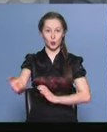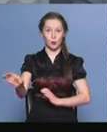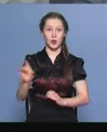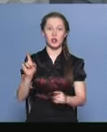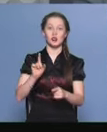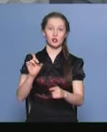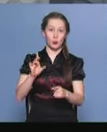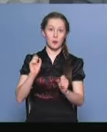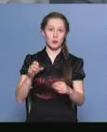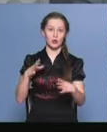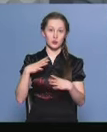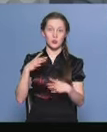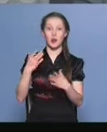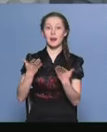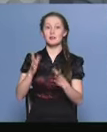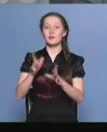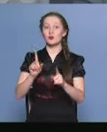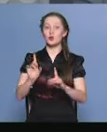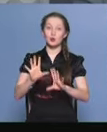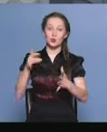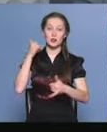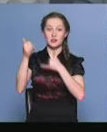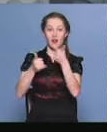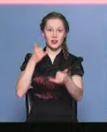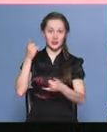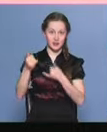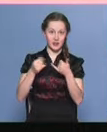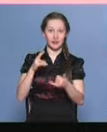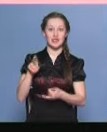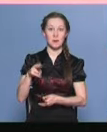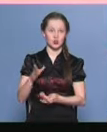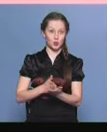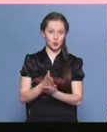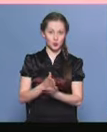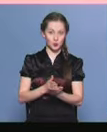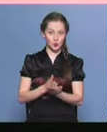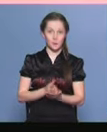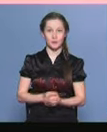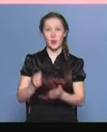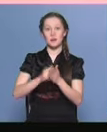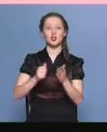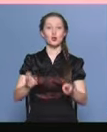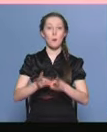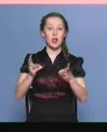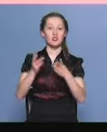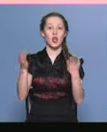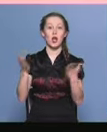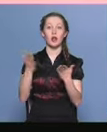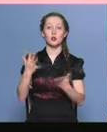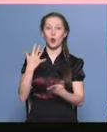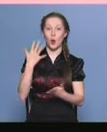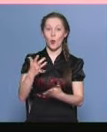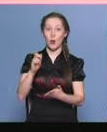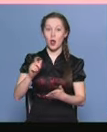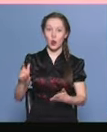следует звонить в диспетчерскую УКСА, телефоны на экране. Причина пожара, унесшего жизни 5 человек в Ижевске, до сих